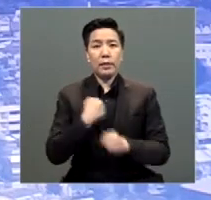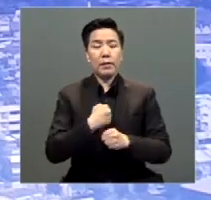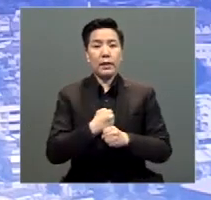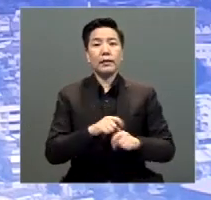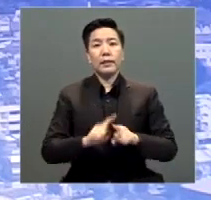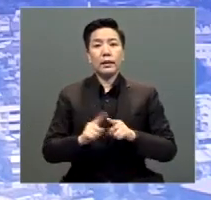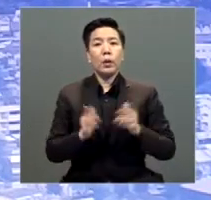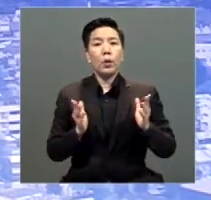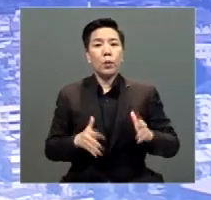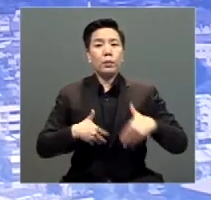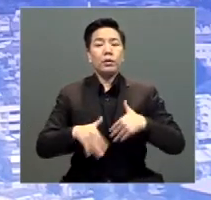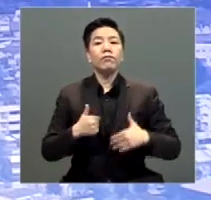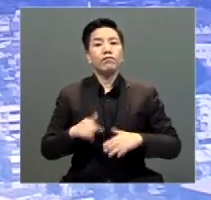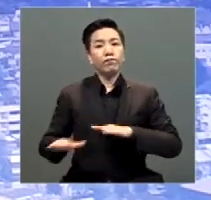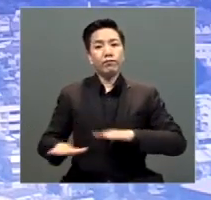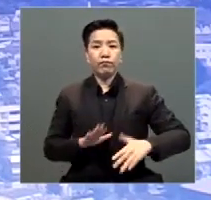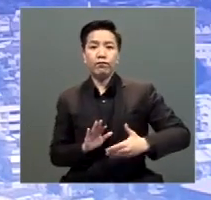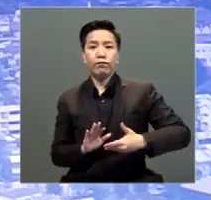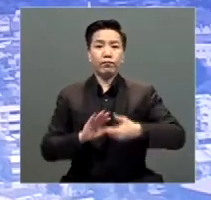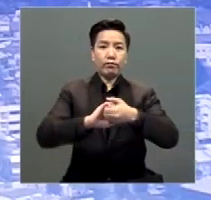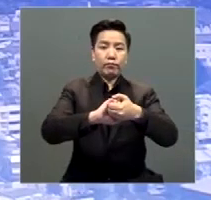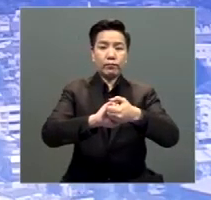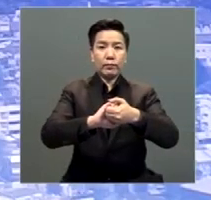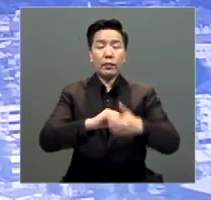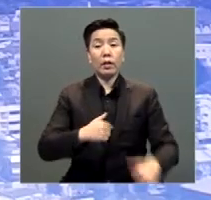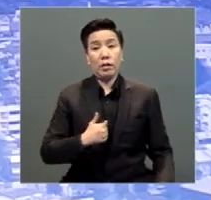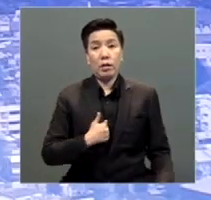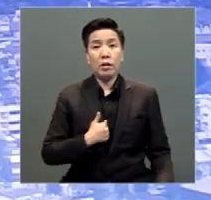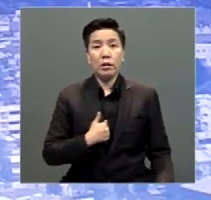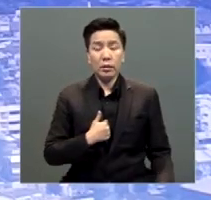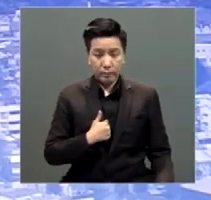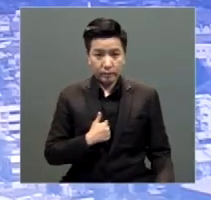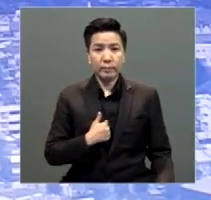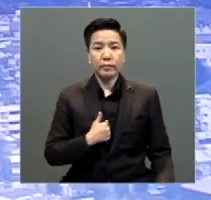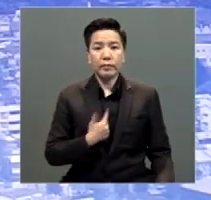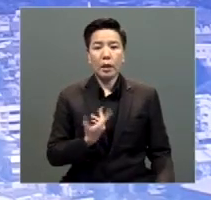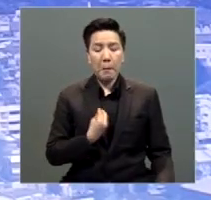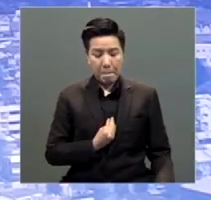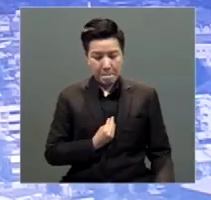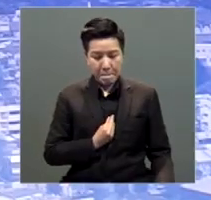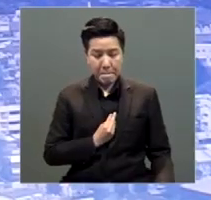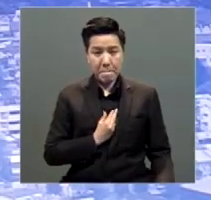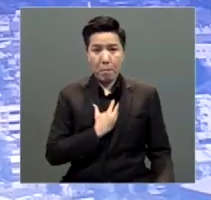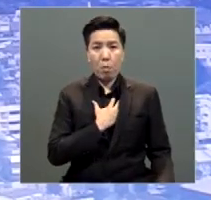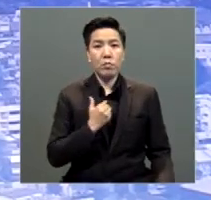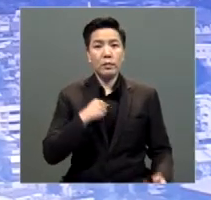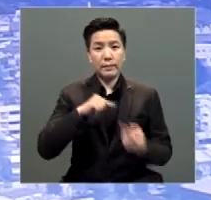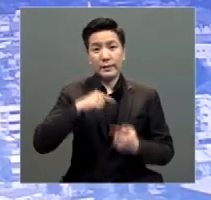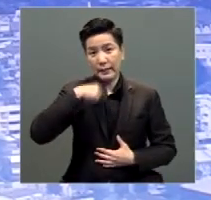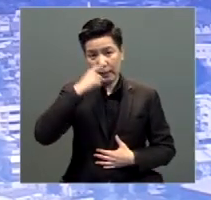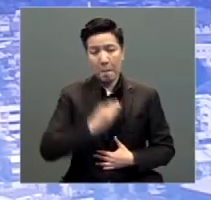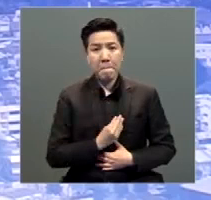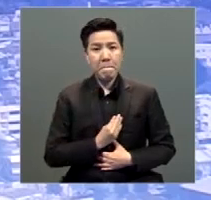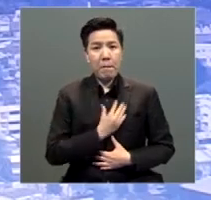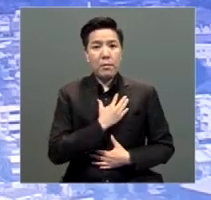นที่ให้ความร่วมมืออย่างดีซึ่งเราก็มีความภูมิใจมากๆนะครับในประเทศไทยของเรา